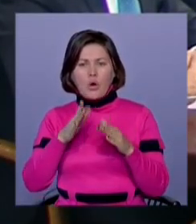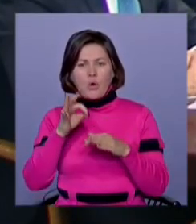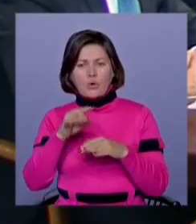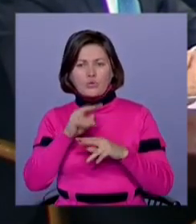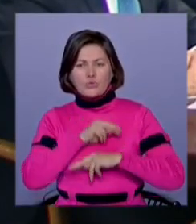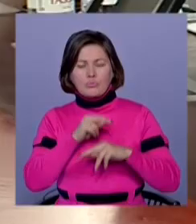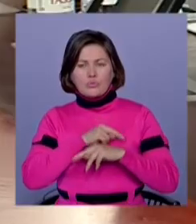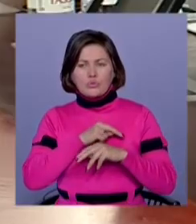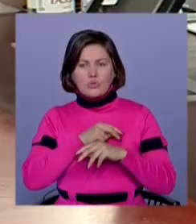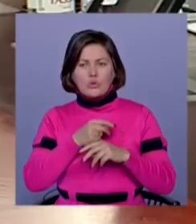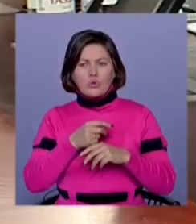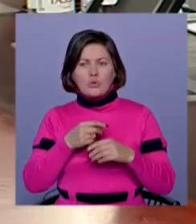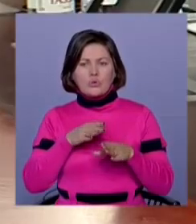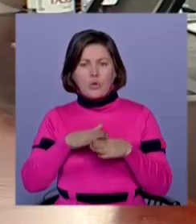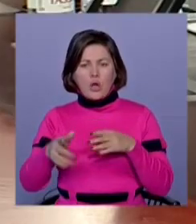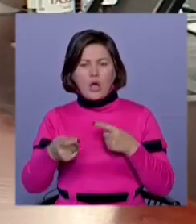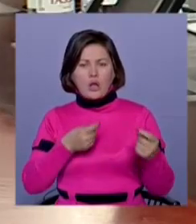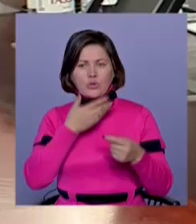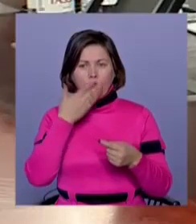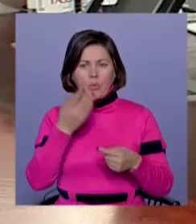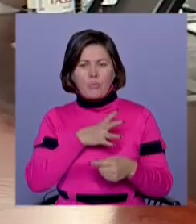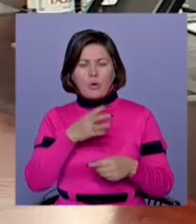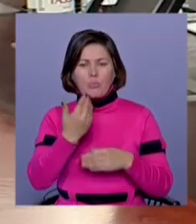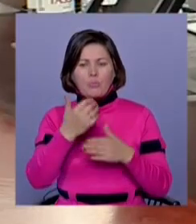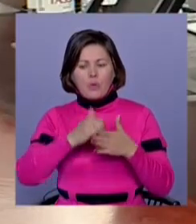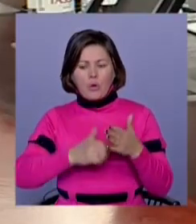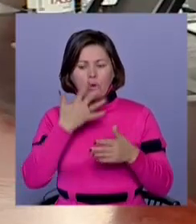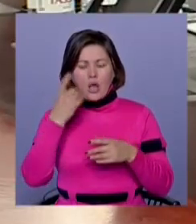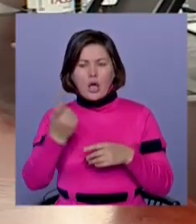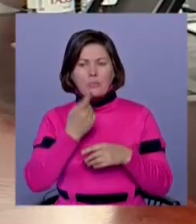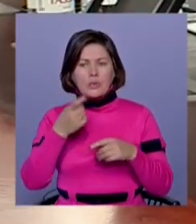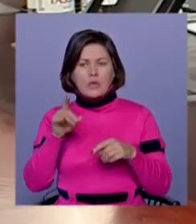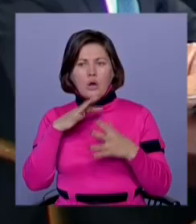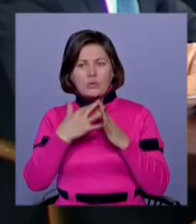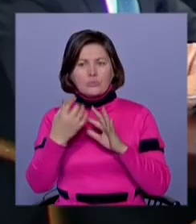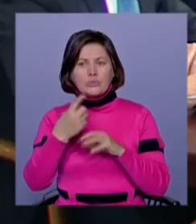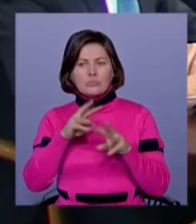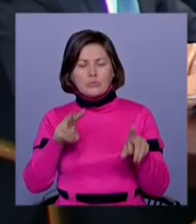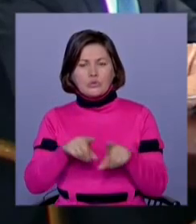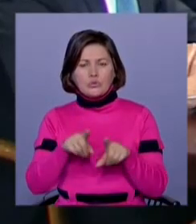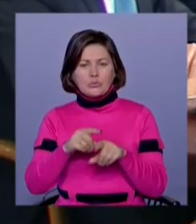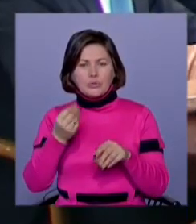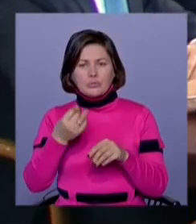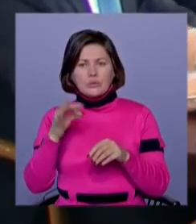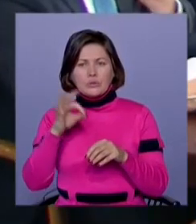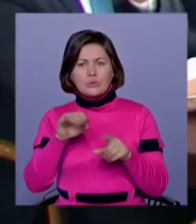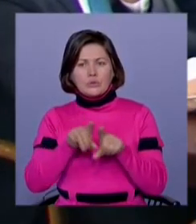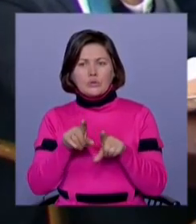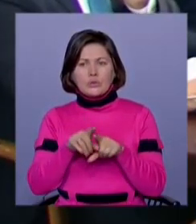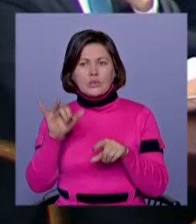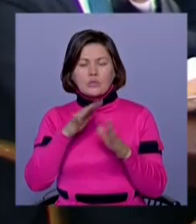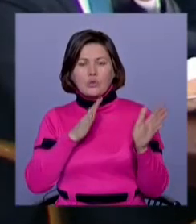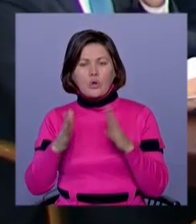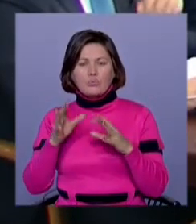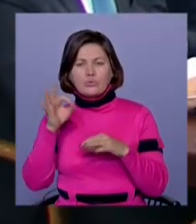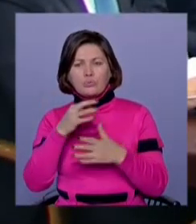жұмысын толыққанды атқармай жатыр. Сол себептен ұлттық экономика және ауыл шаруашылығы министрліктеріне баға серпінін және